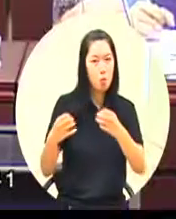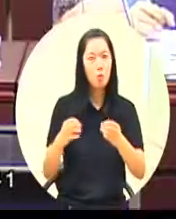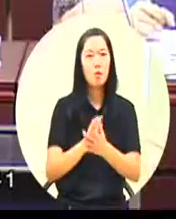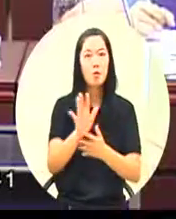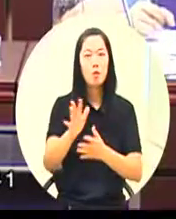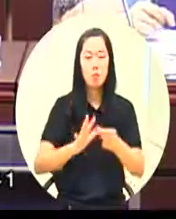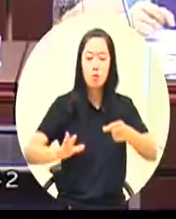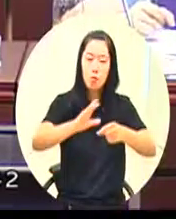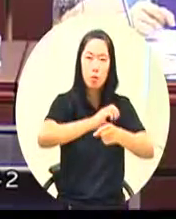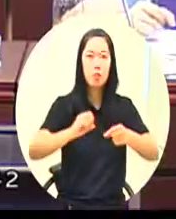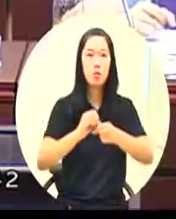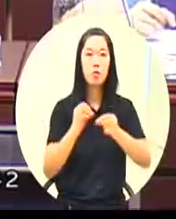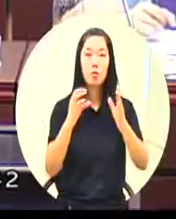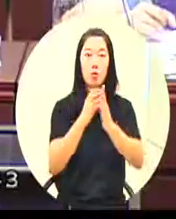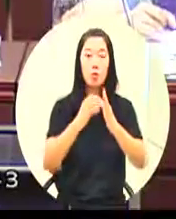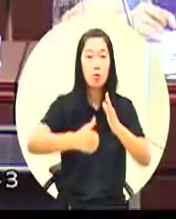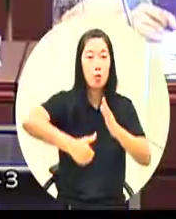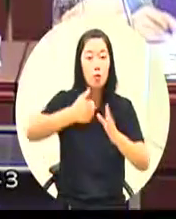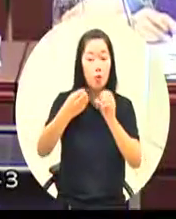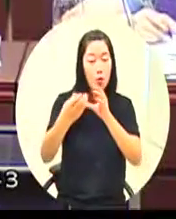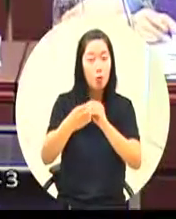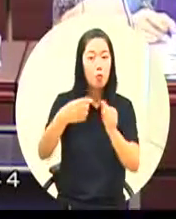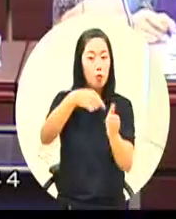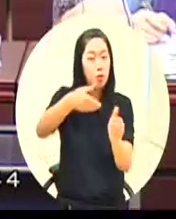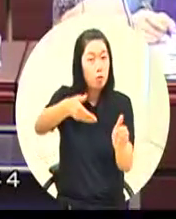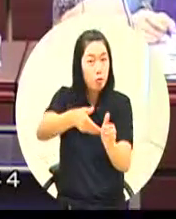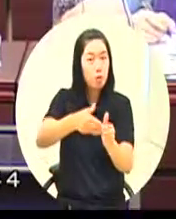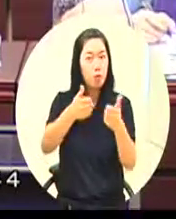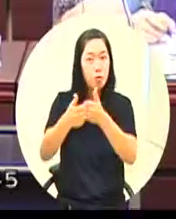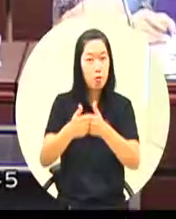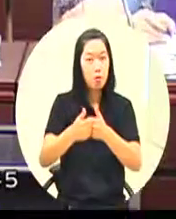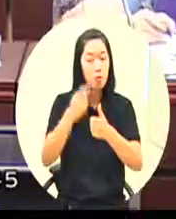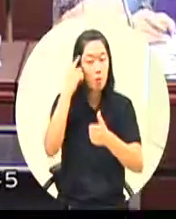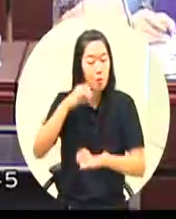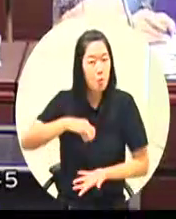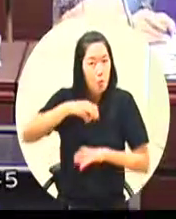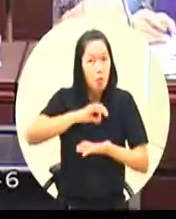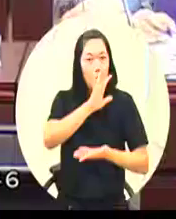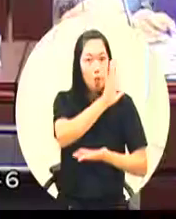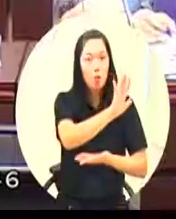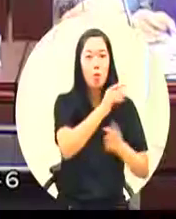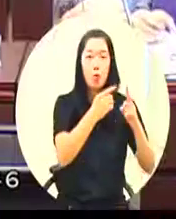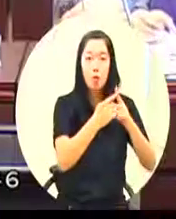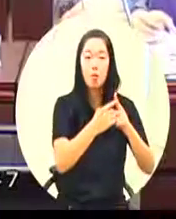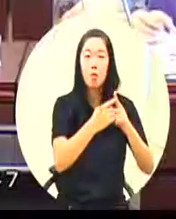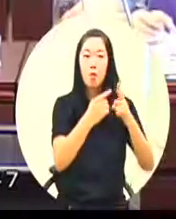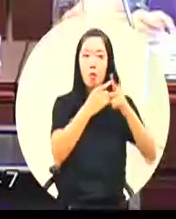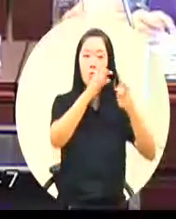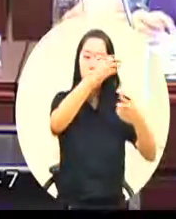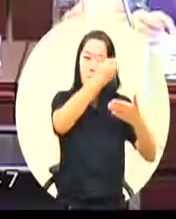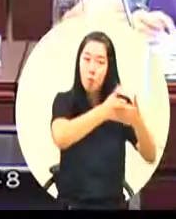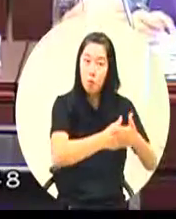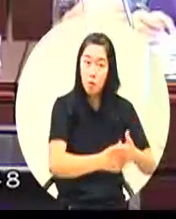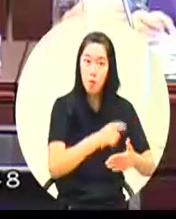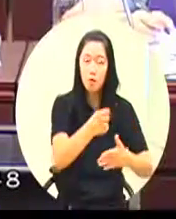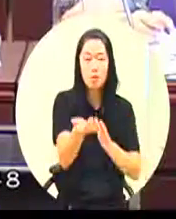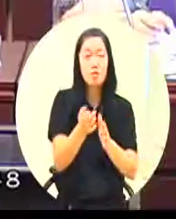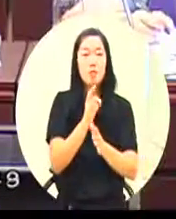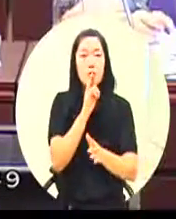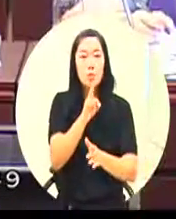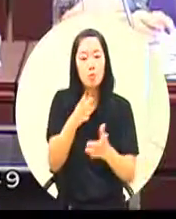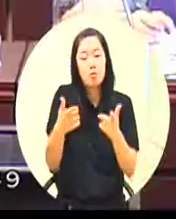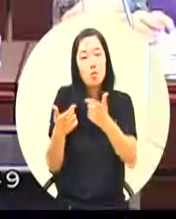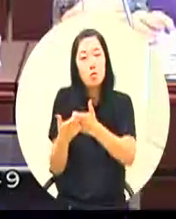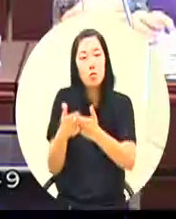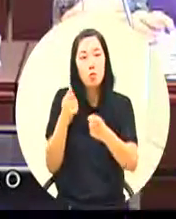全国教育局长会议里头，或者全国教育会议里头，都提到有些人赞成是往下延伸，就像周元刚刚提到， 这样